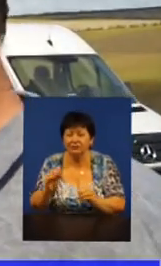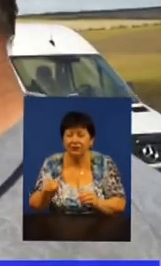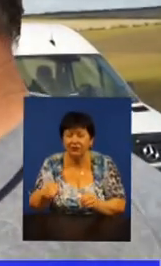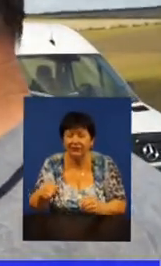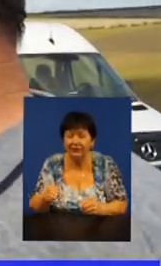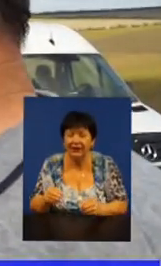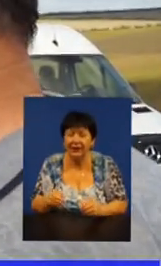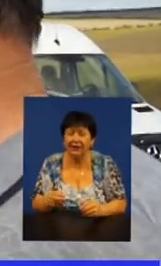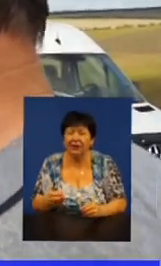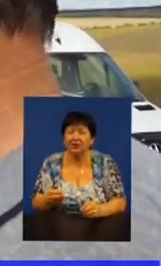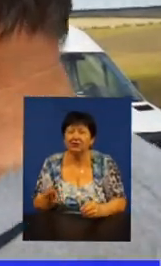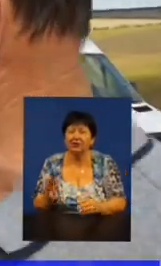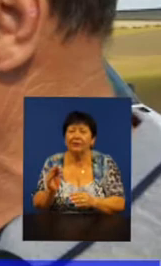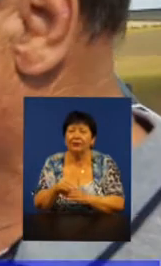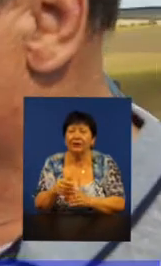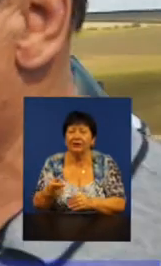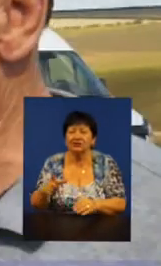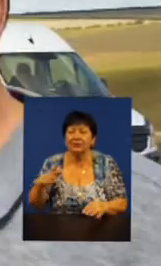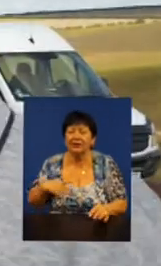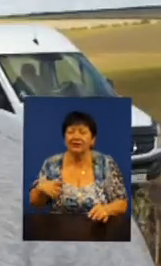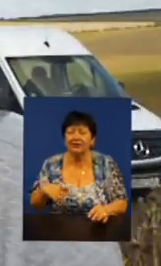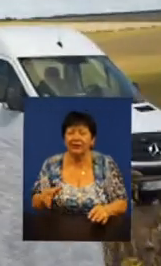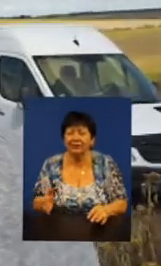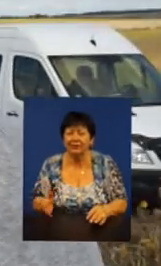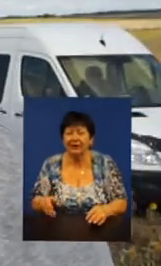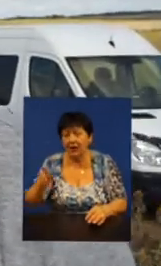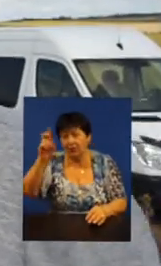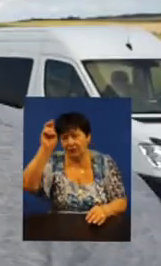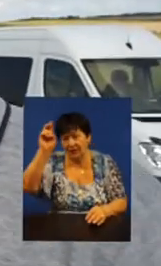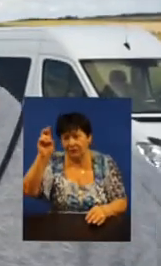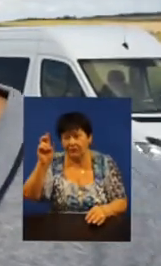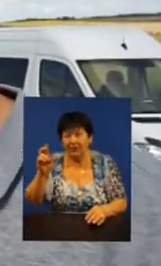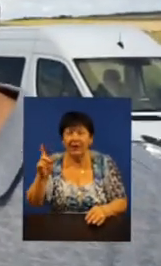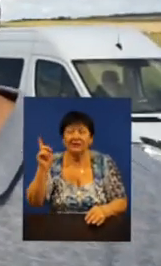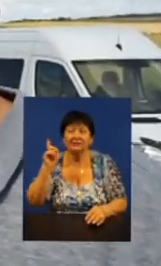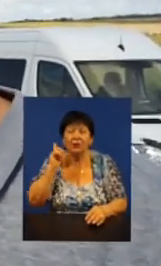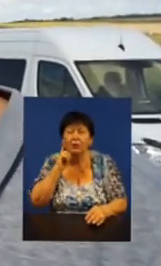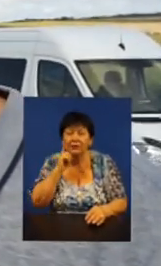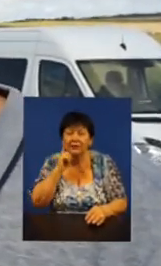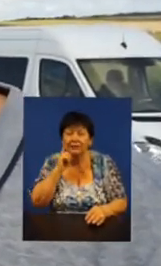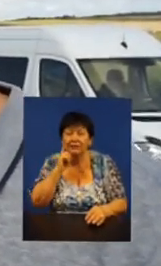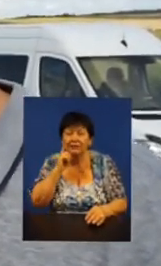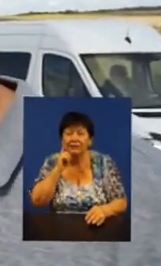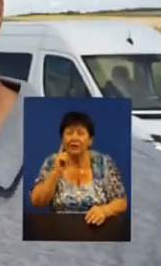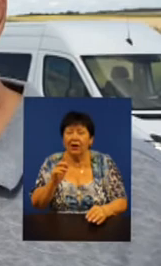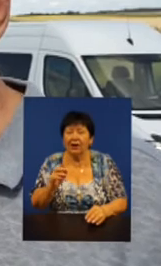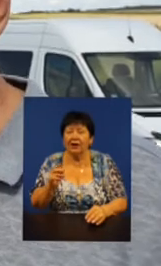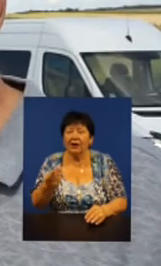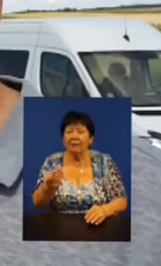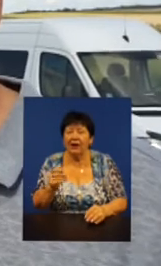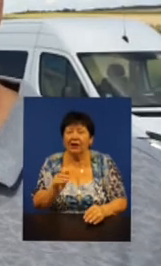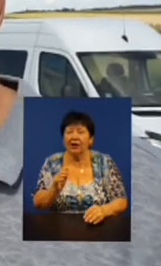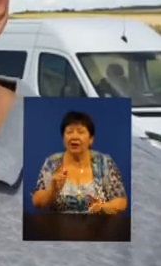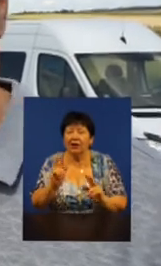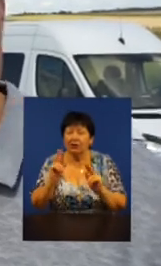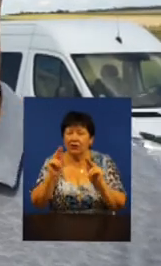introduce îngrășăminte și așteptăm ca guvernul să aloce sumele de bani promise pentru